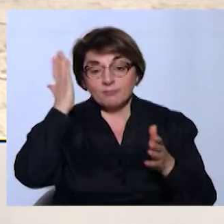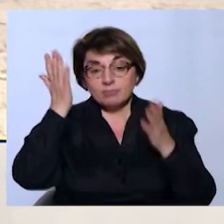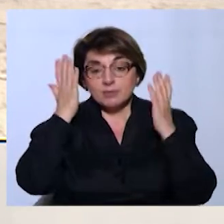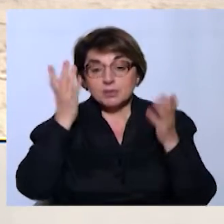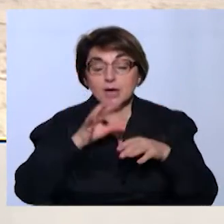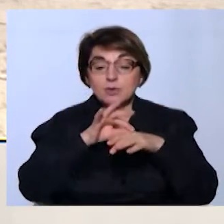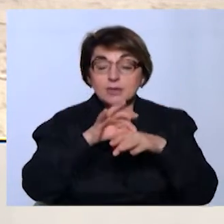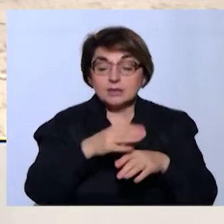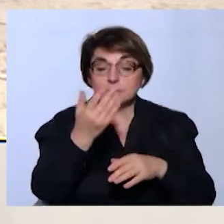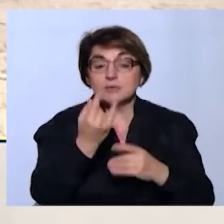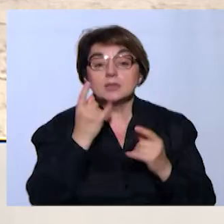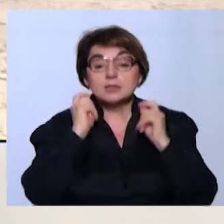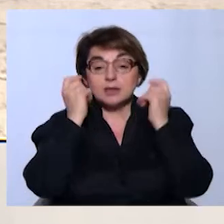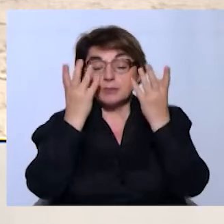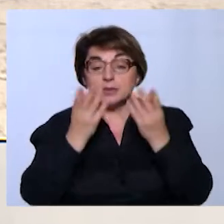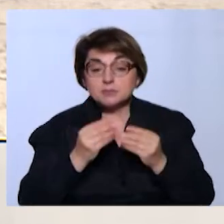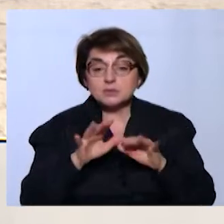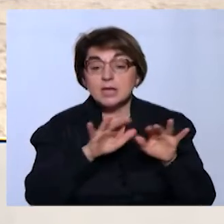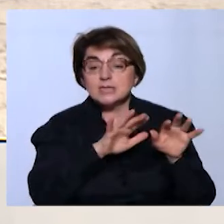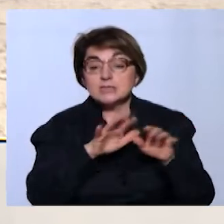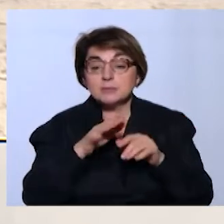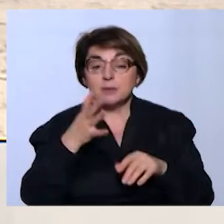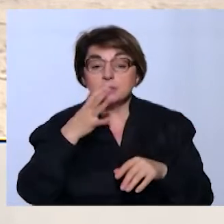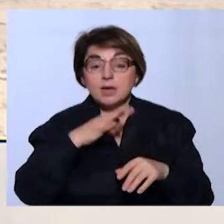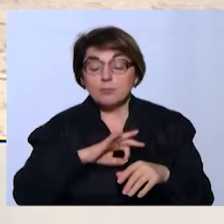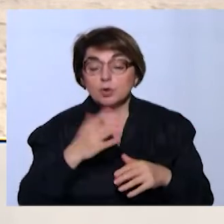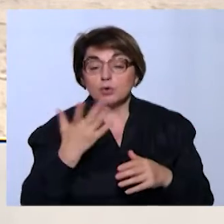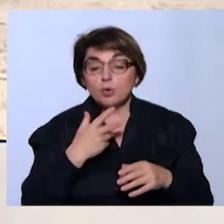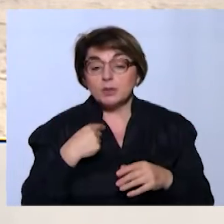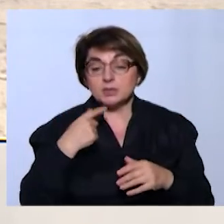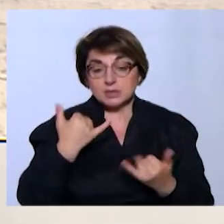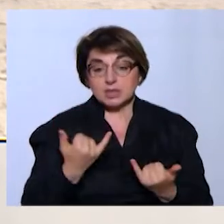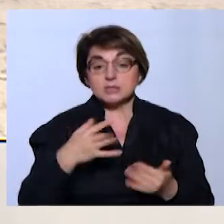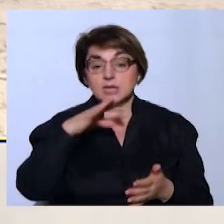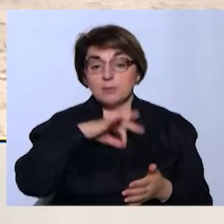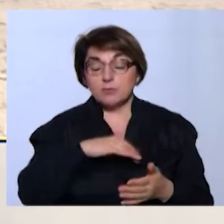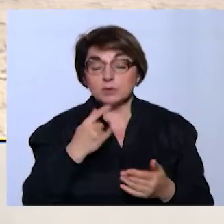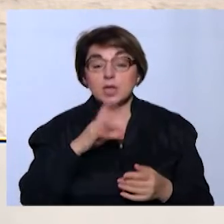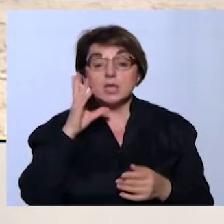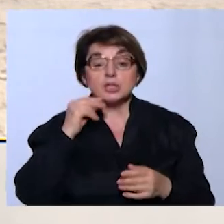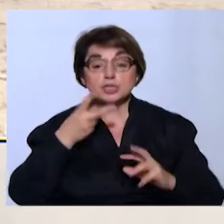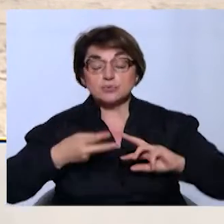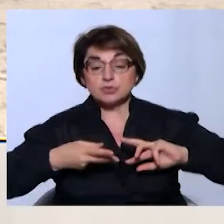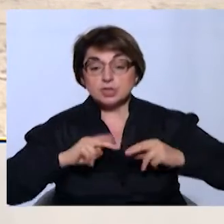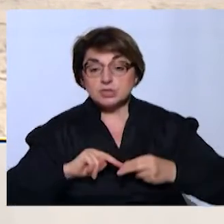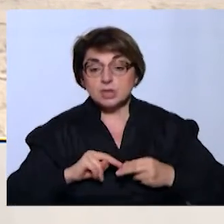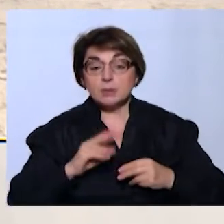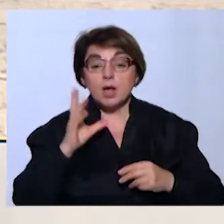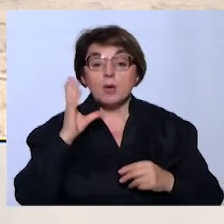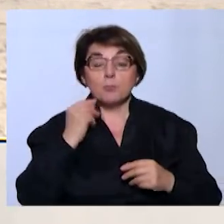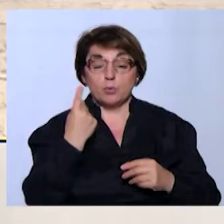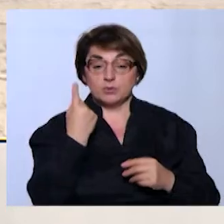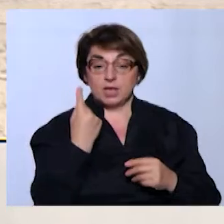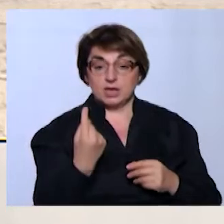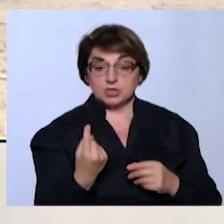დღეს და გამოიყენეთ ზმნები, რომლებიც დღეს ვისწავლეთ. ზმნები, რომლებიც რიცხვში იცვლებიან. ხოლობით რიცხვში